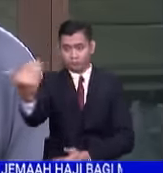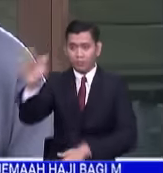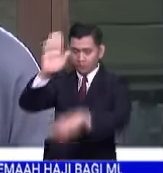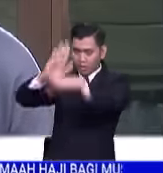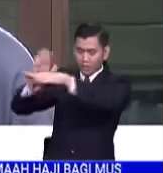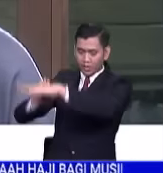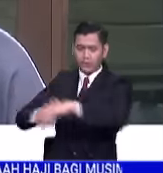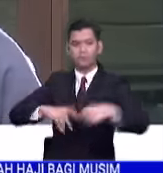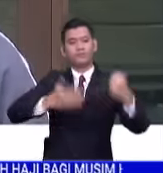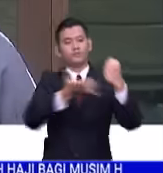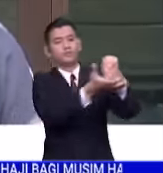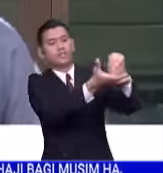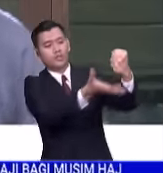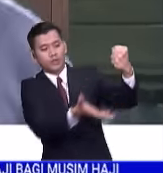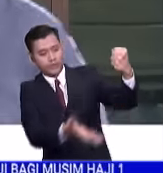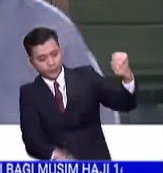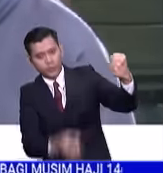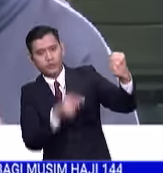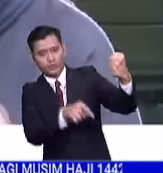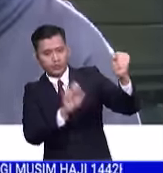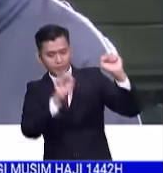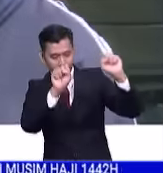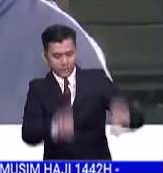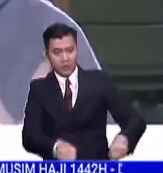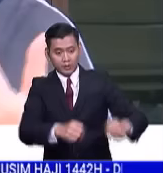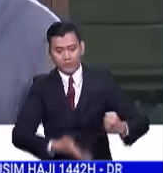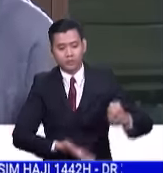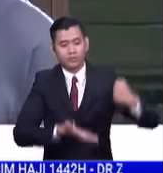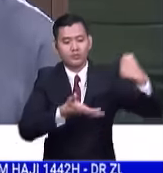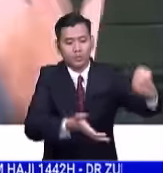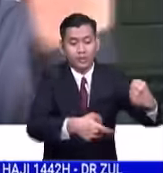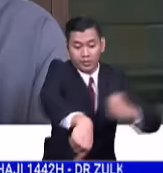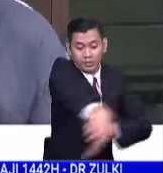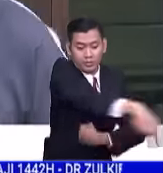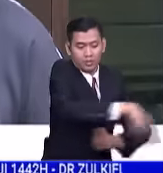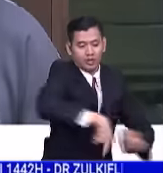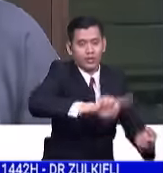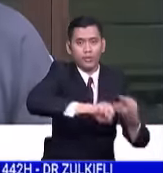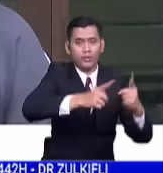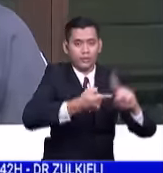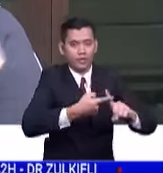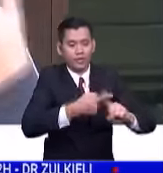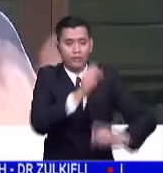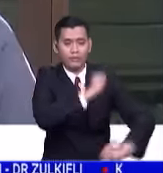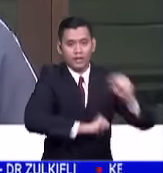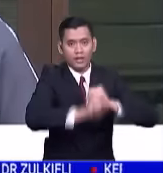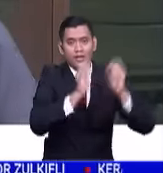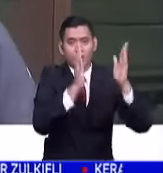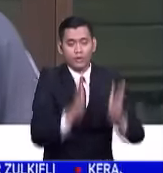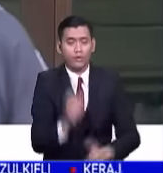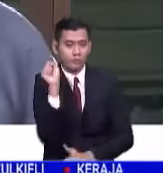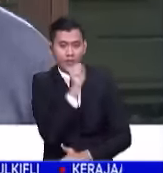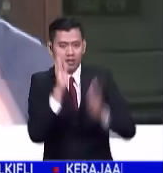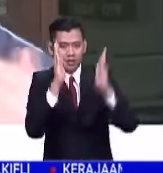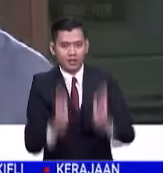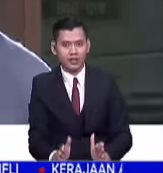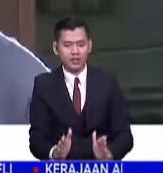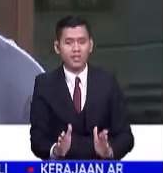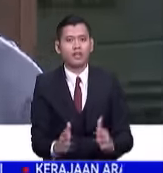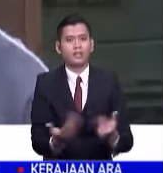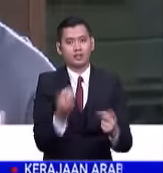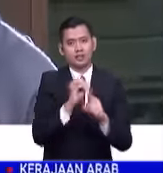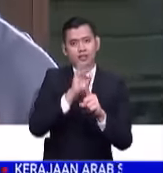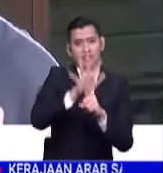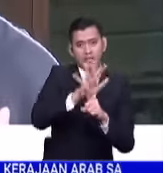ini supaya ini adalah contribution daripada orang seni, kepada rakyat, kepada peminat-peminat kat luar sana, kerana tanpa